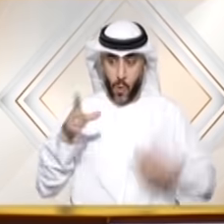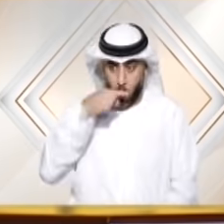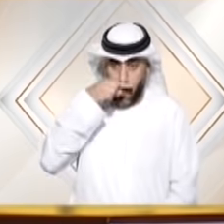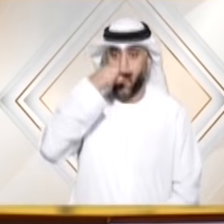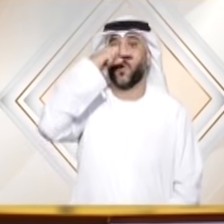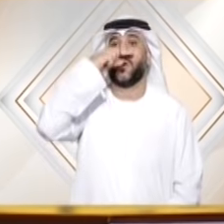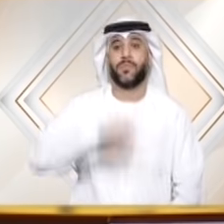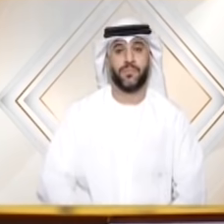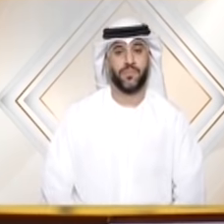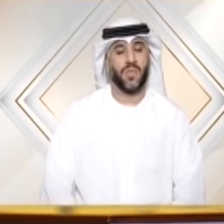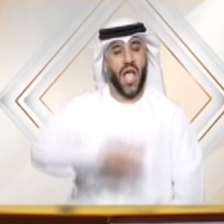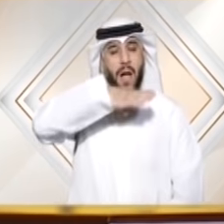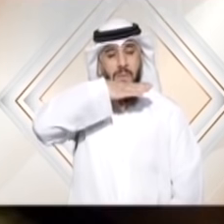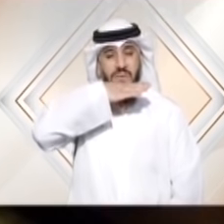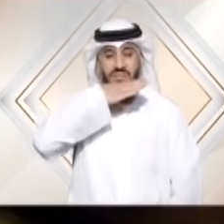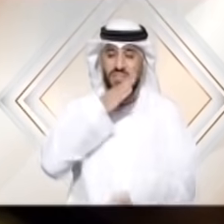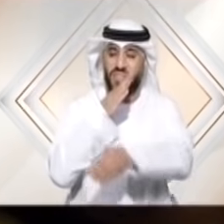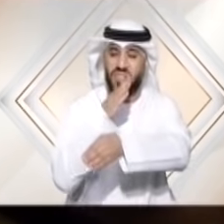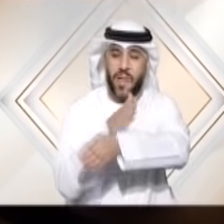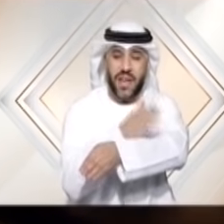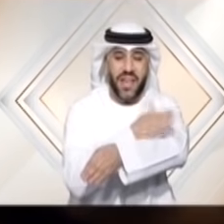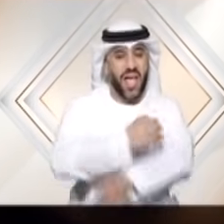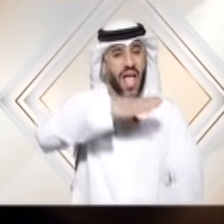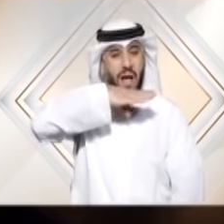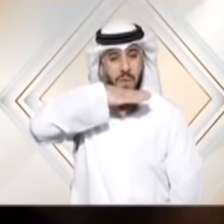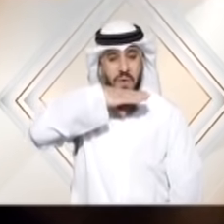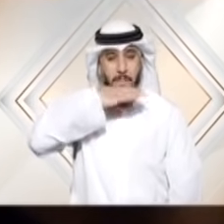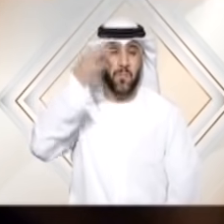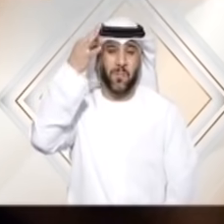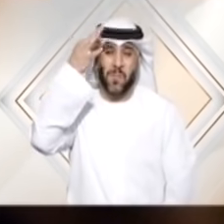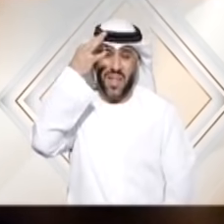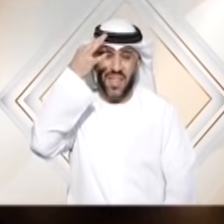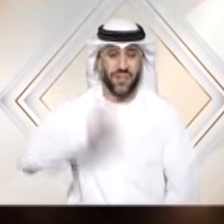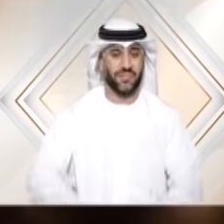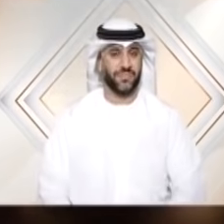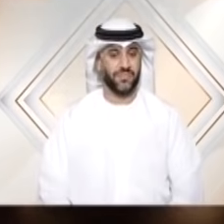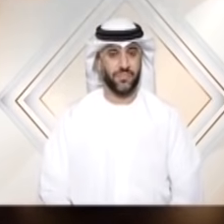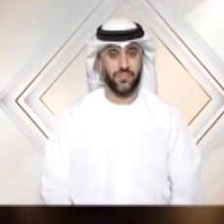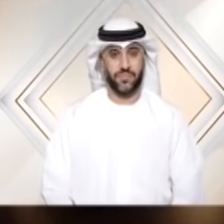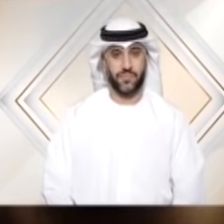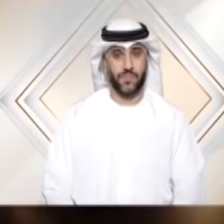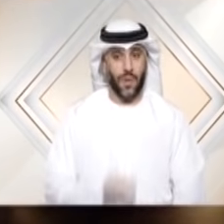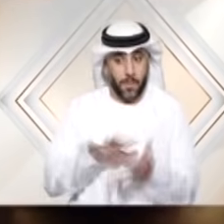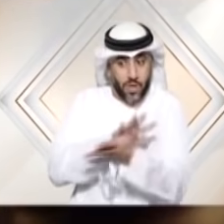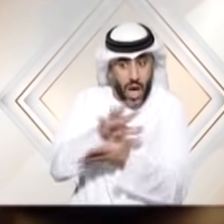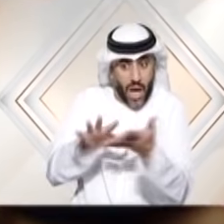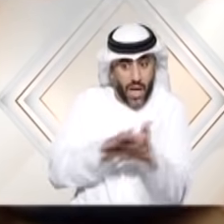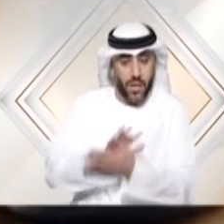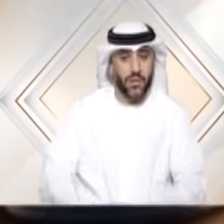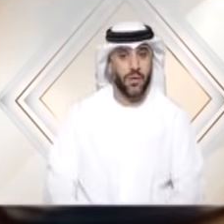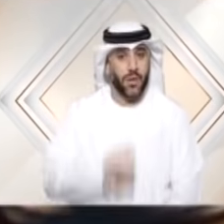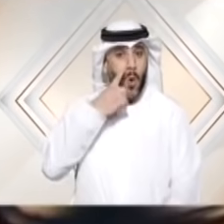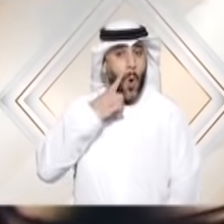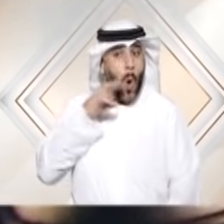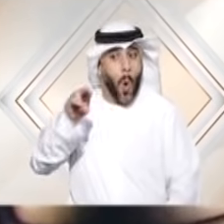البيت واستغل إنه أبوي مو قادر يقوم لأنه كان والدي بهذاك الوقت مقعد. خلافي ابتدى بيني وبين